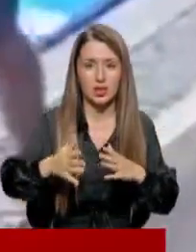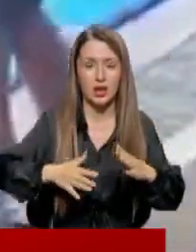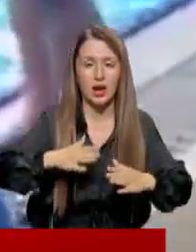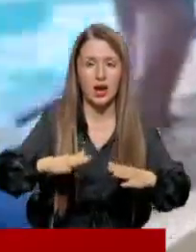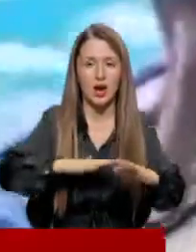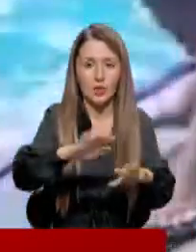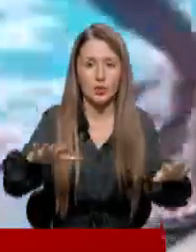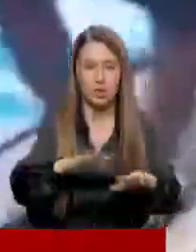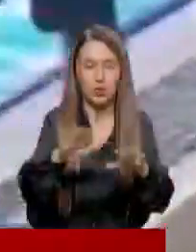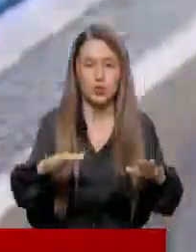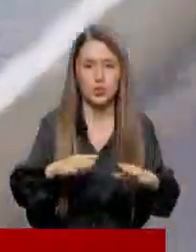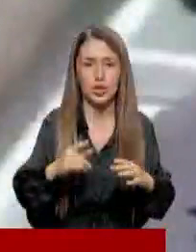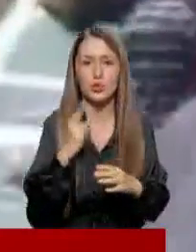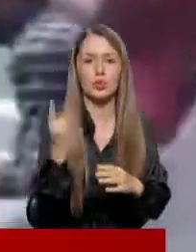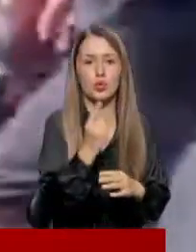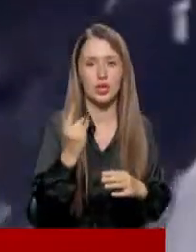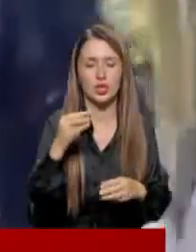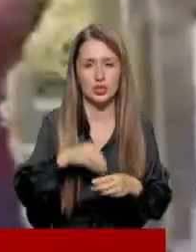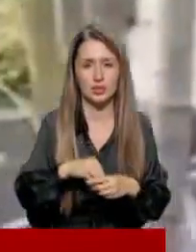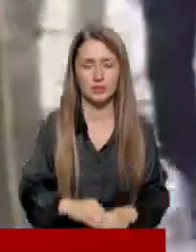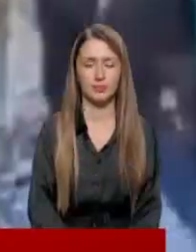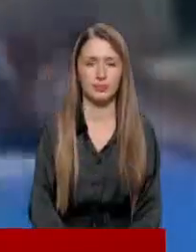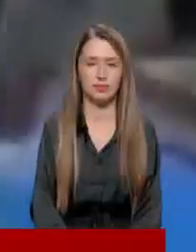yüzmenin keyfini çıkarttı.